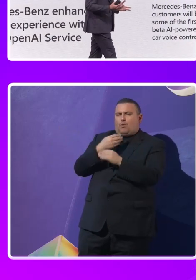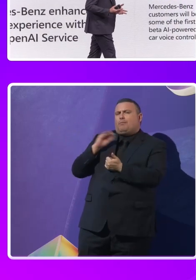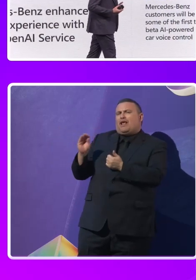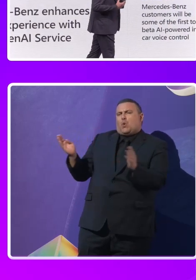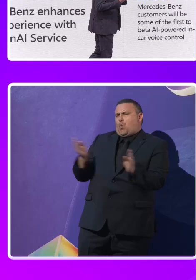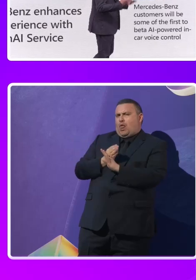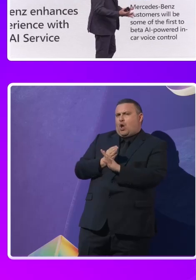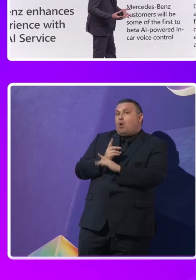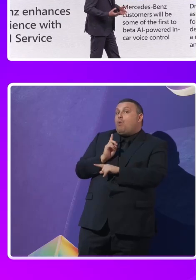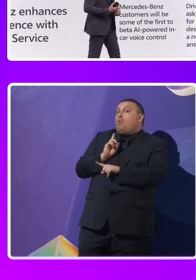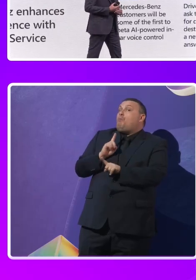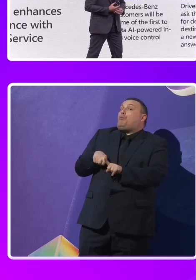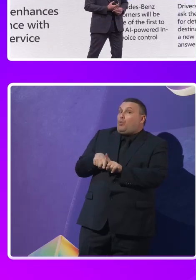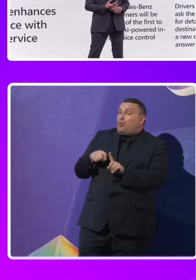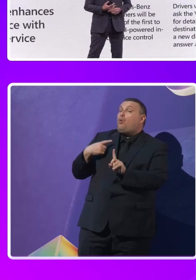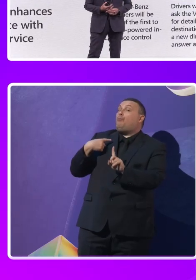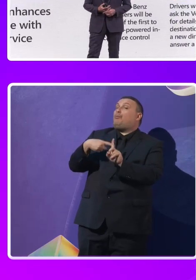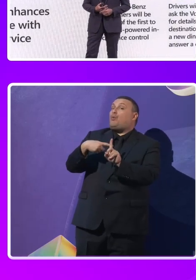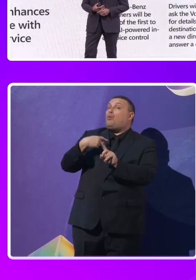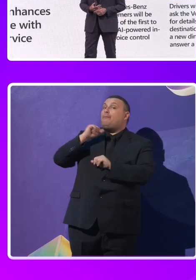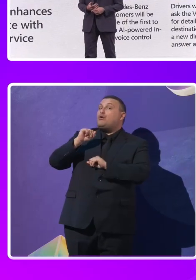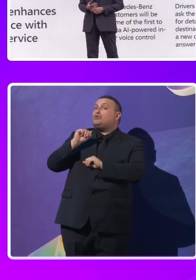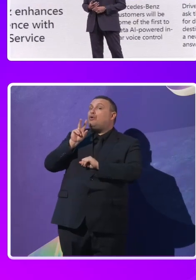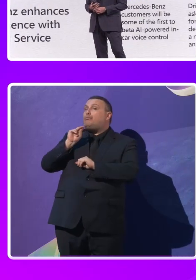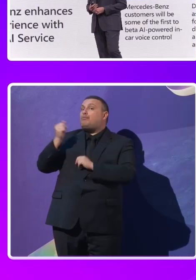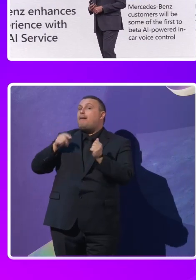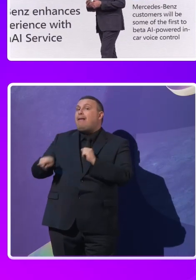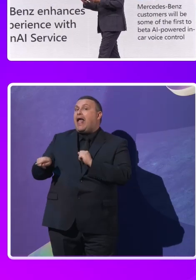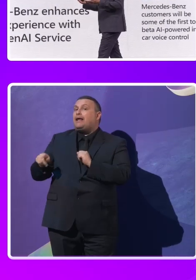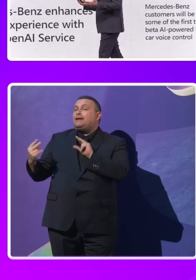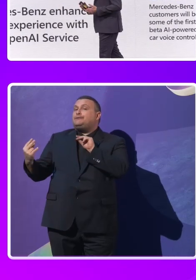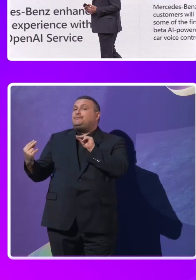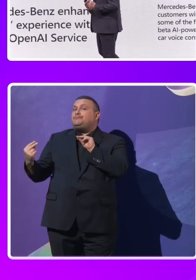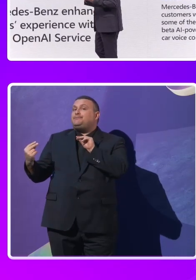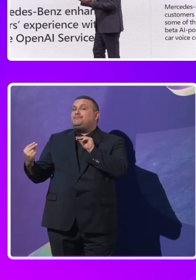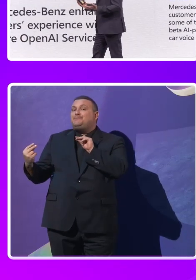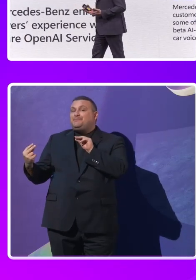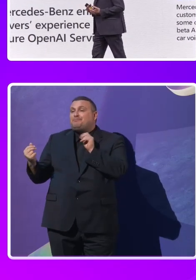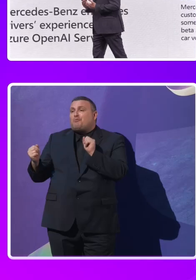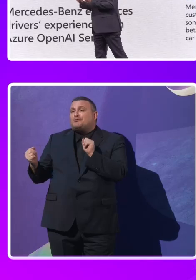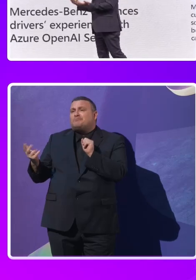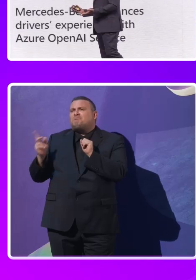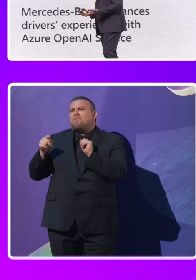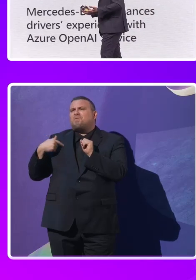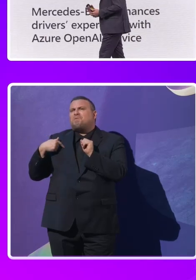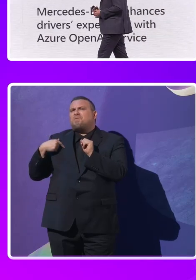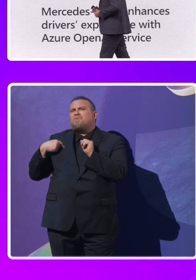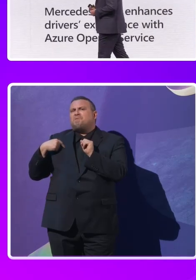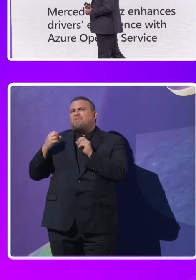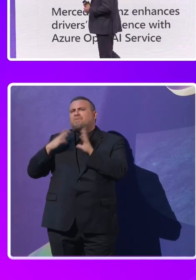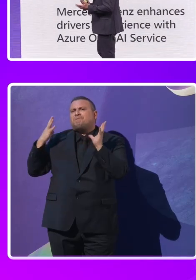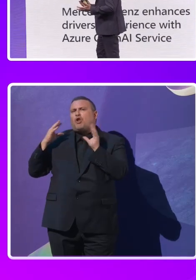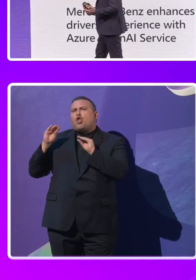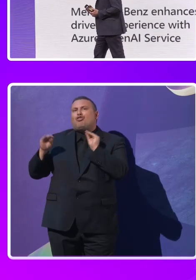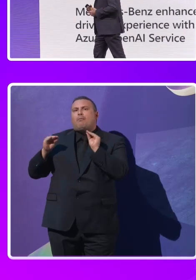Ma posso parlare con l'automobile anche per facendo domande complesse e